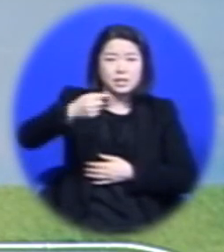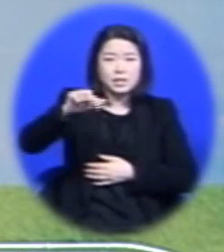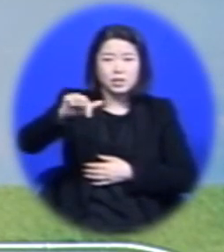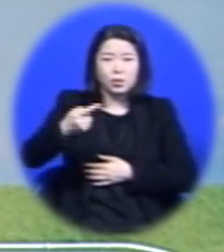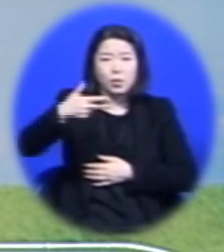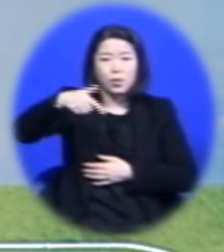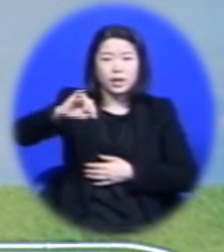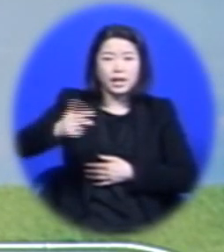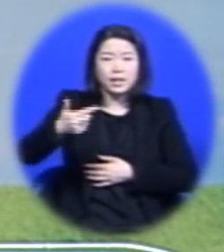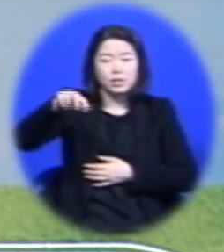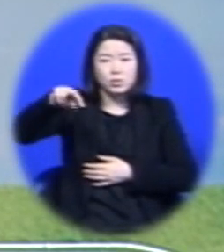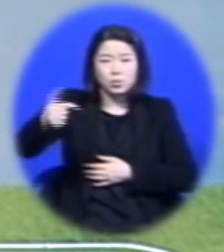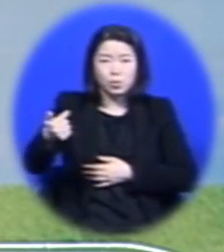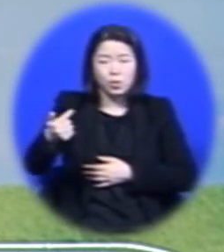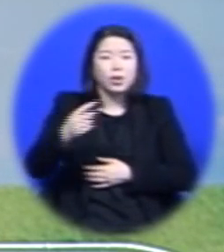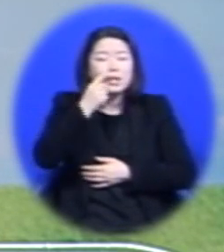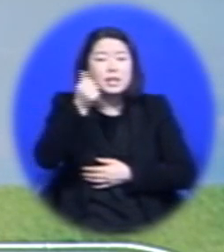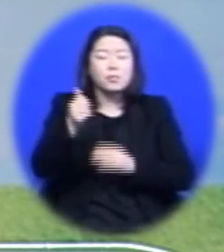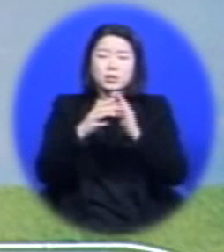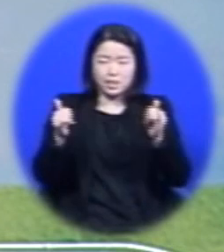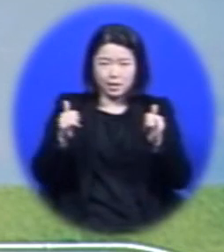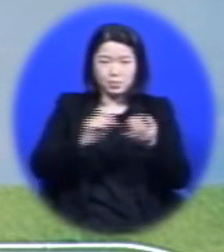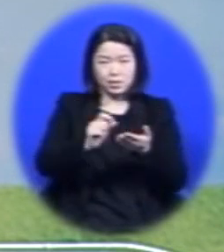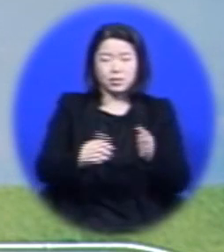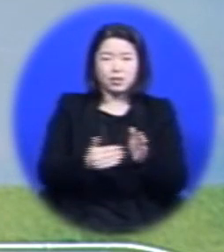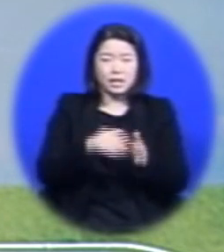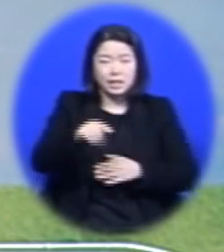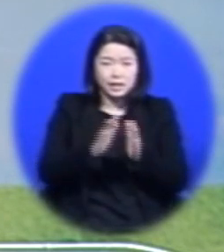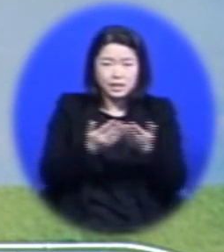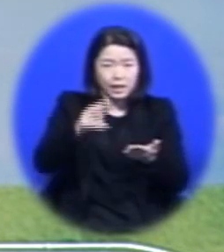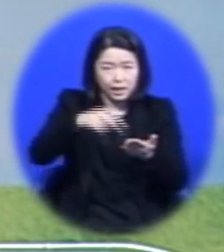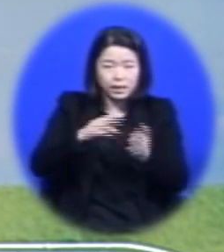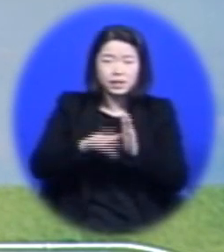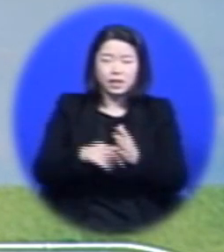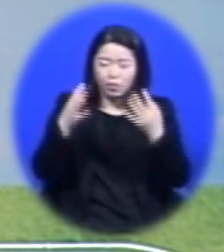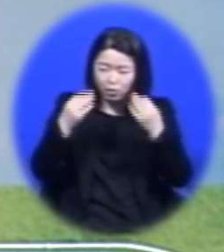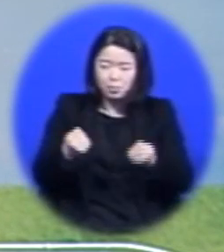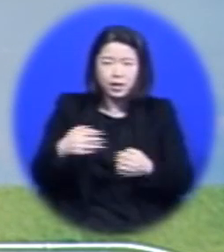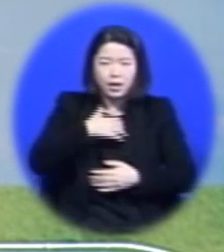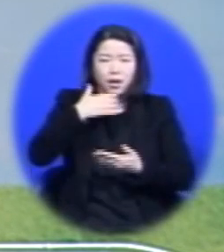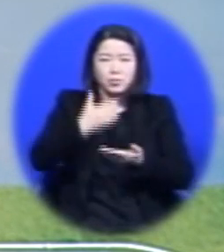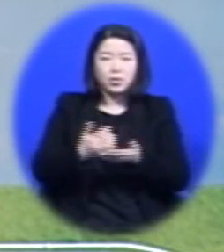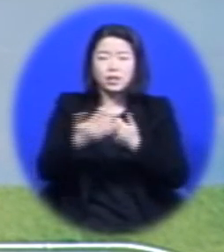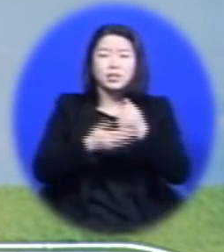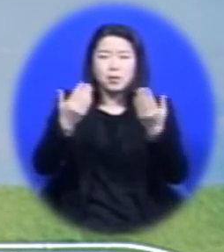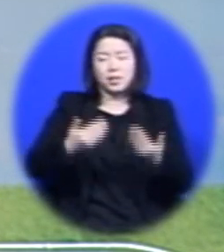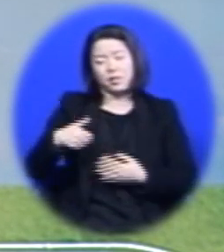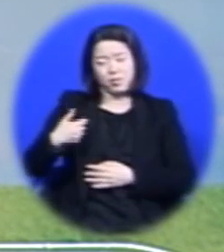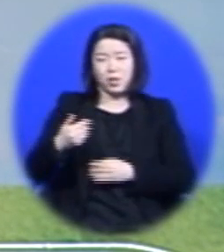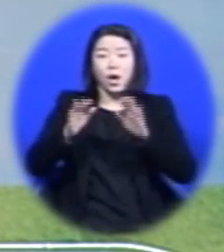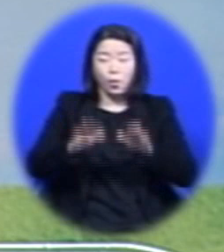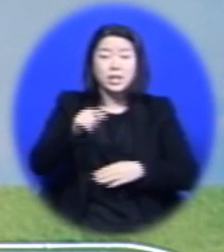뿐이 쓰신 책입니다 아 저 책을 읽으면서 얼마나 감동과 은혜를 받았는지 모를